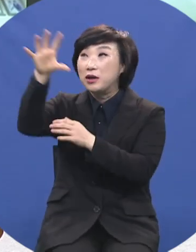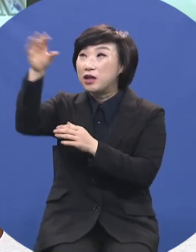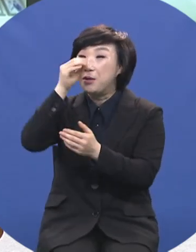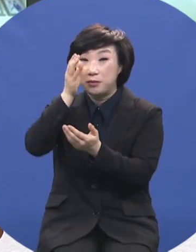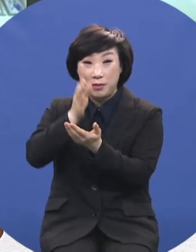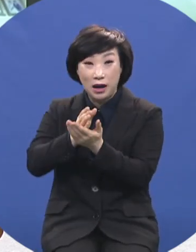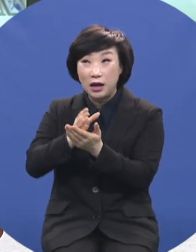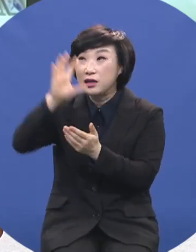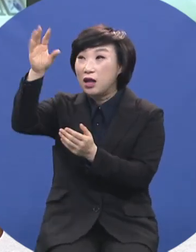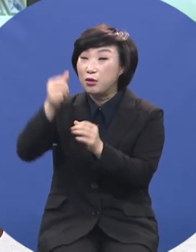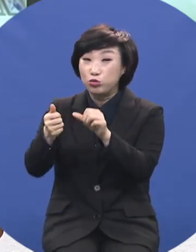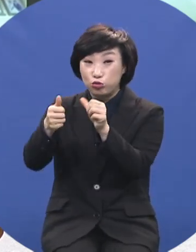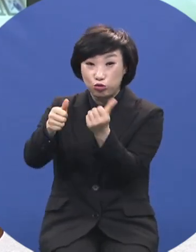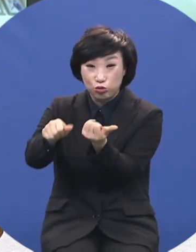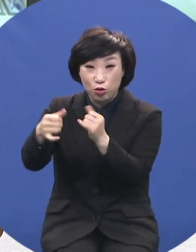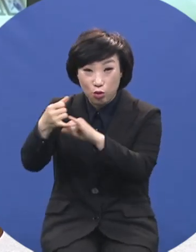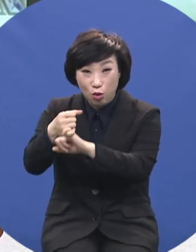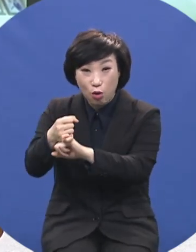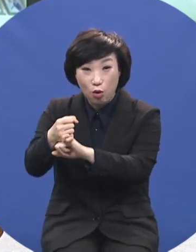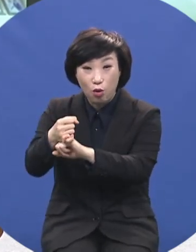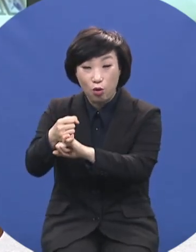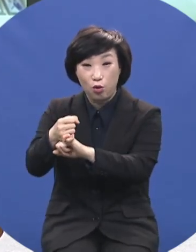먹으면 정령 죽는다.